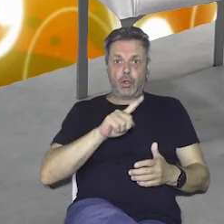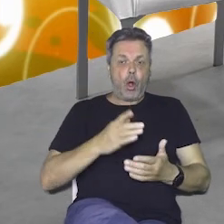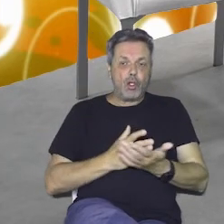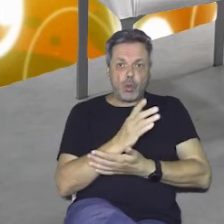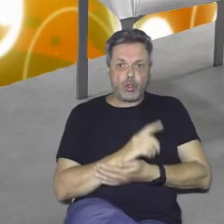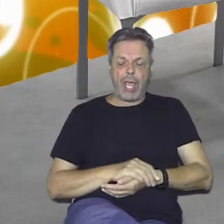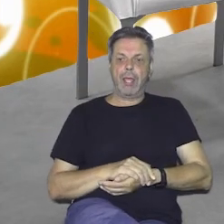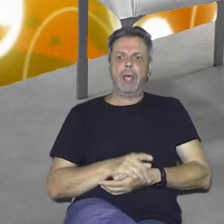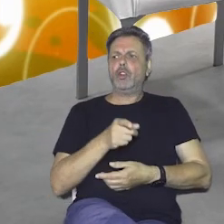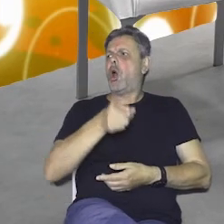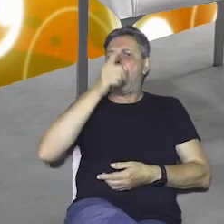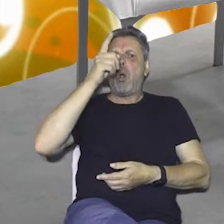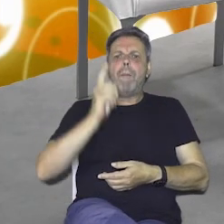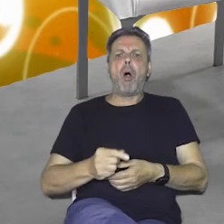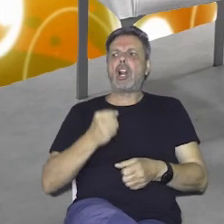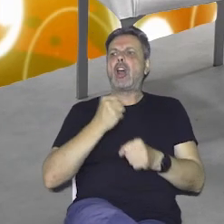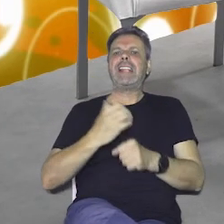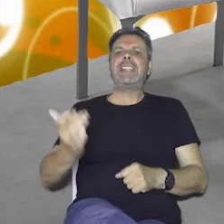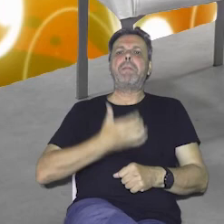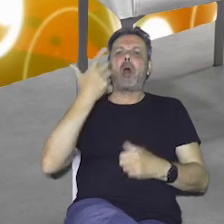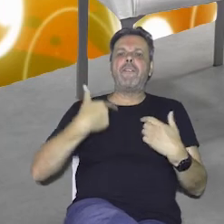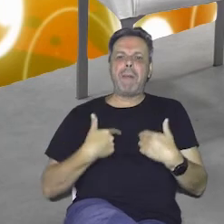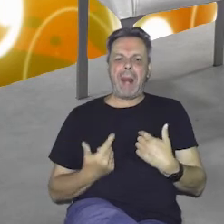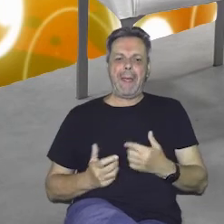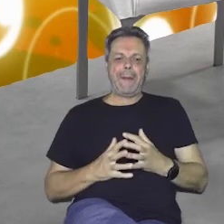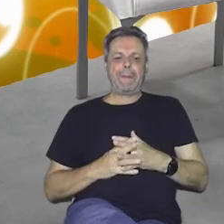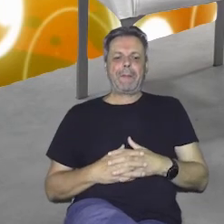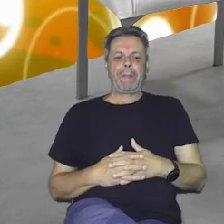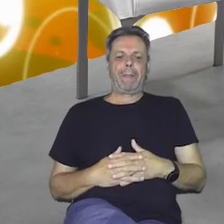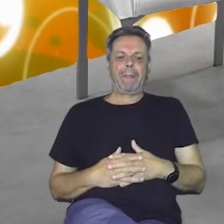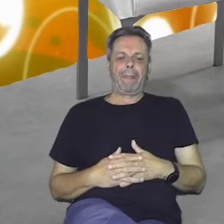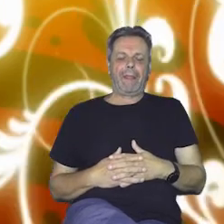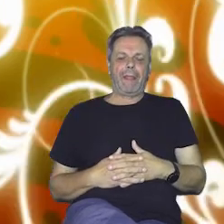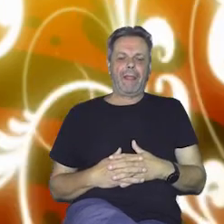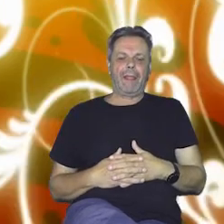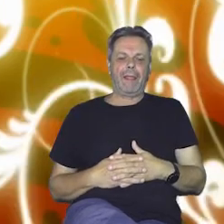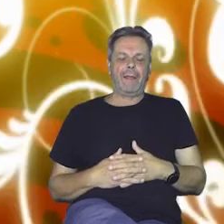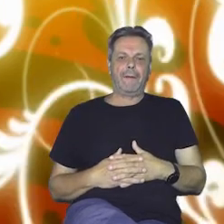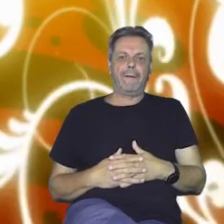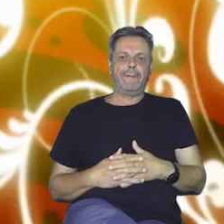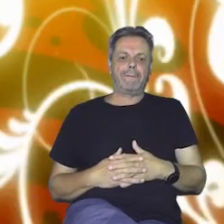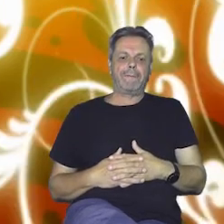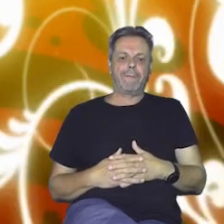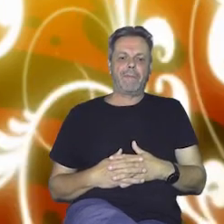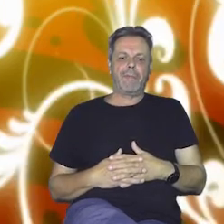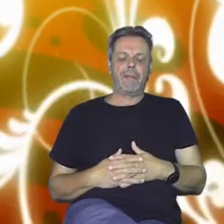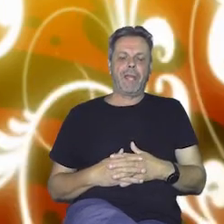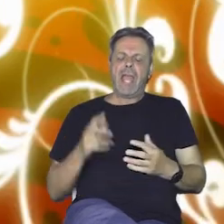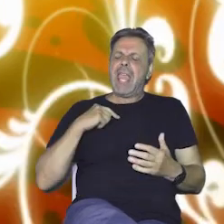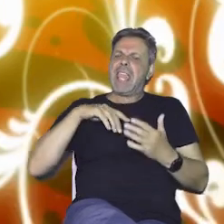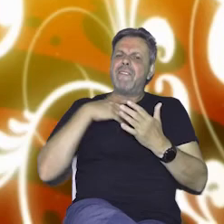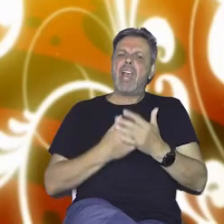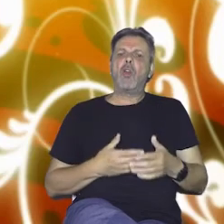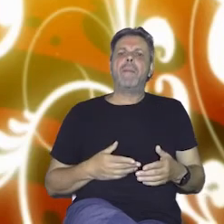neko morao raditi protiv mene. Da, mada ja vjerujem da ne može slučajno se dogoditi. Da, ja vjerujem da